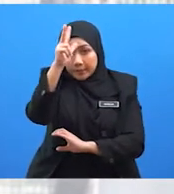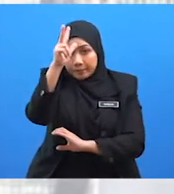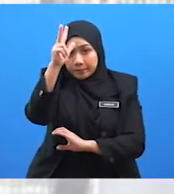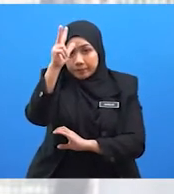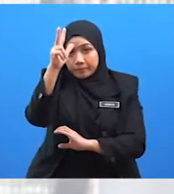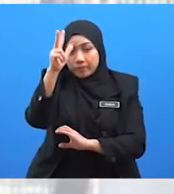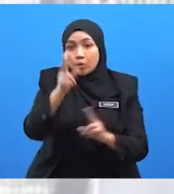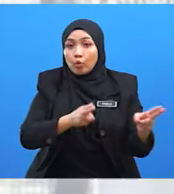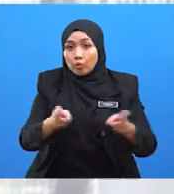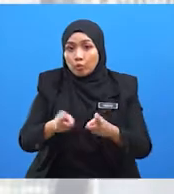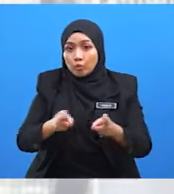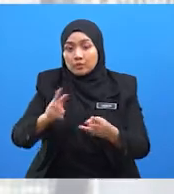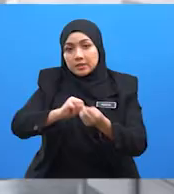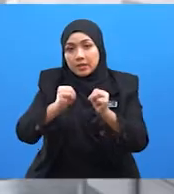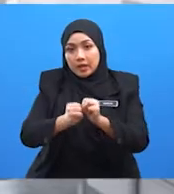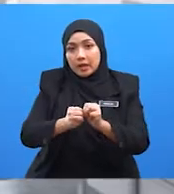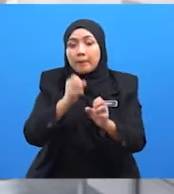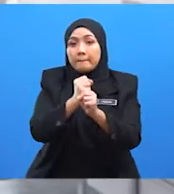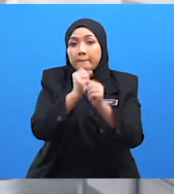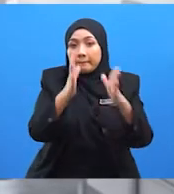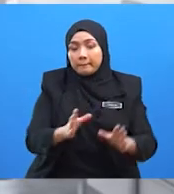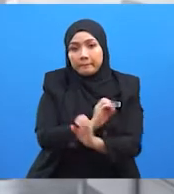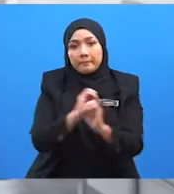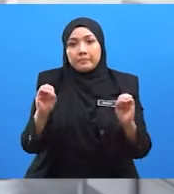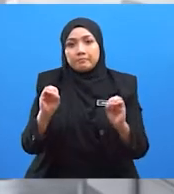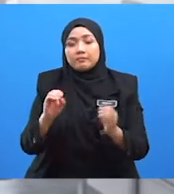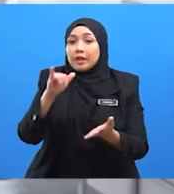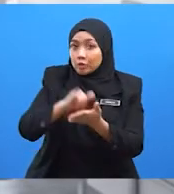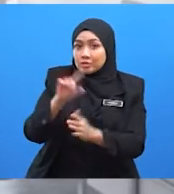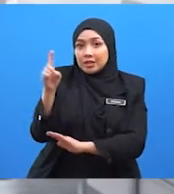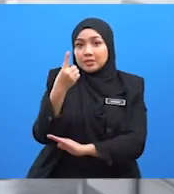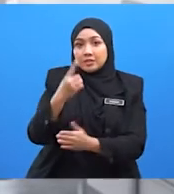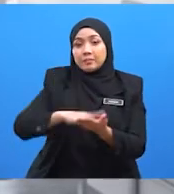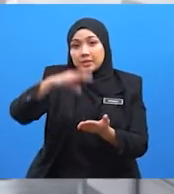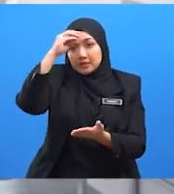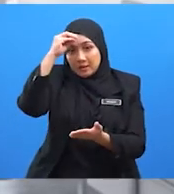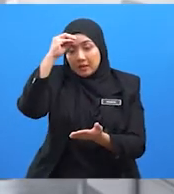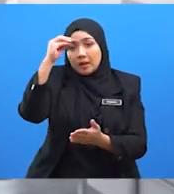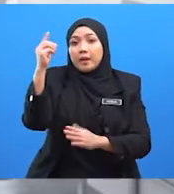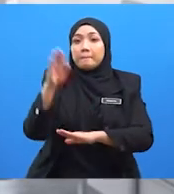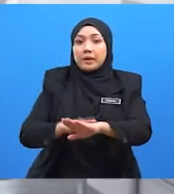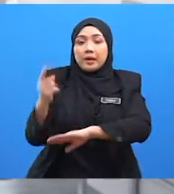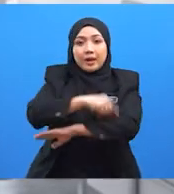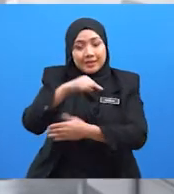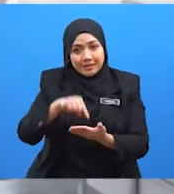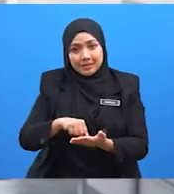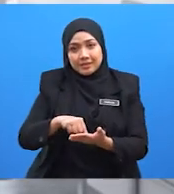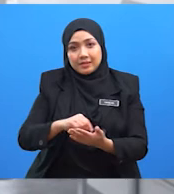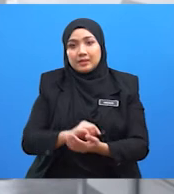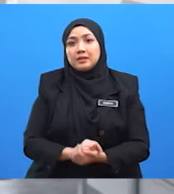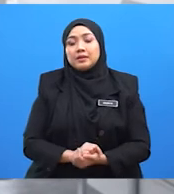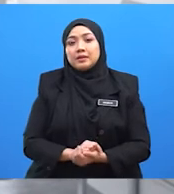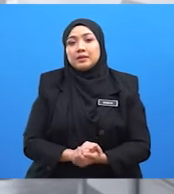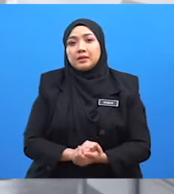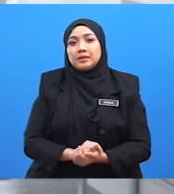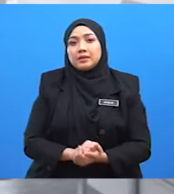menangani masalah pengangguran. Itu sahaja pembelajaran kita pada hari ini.